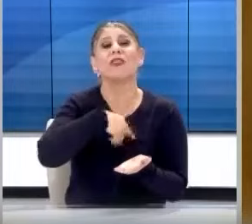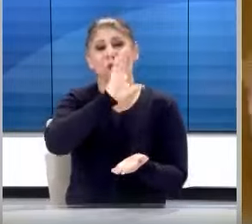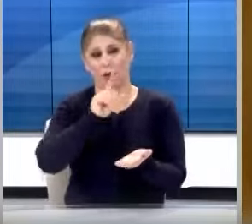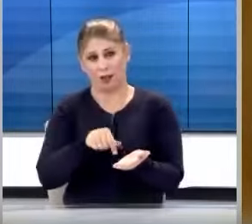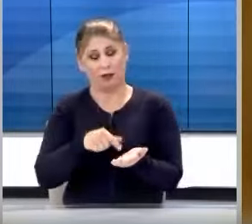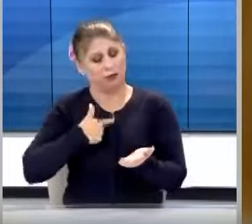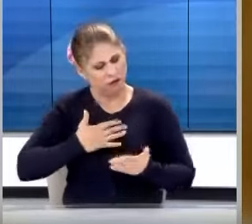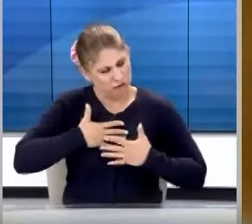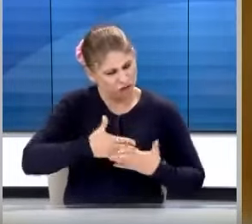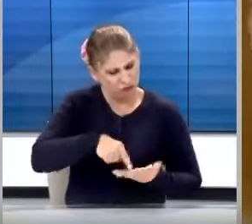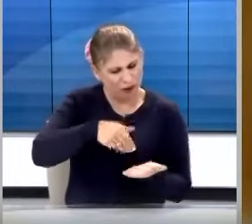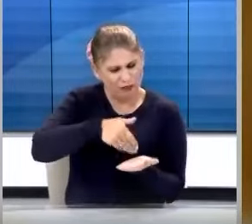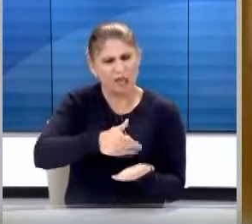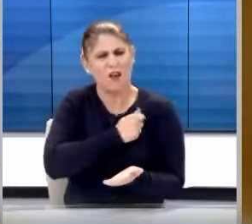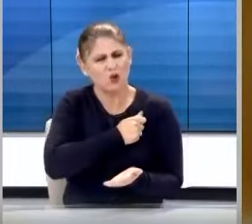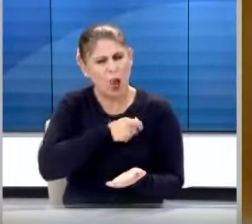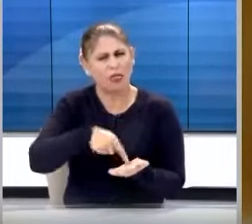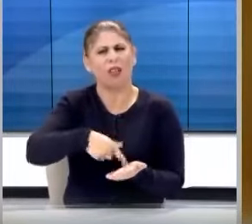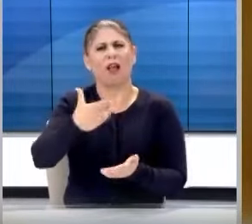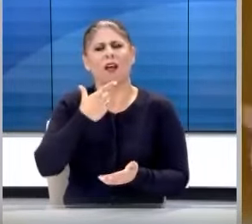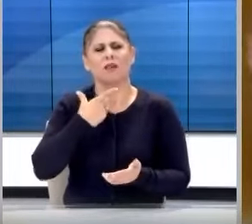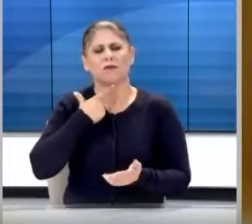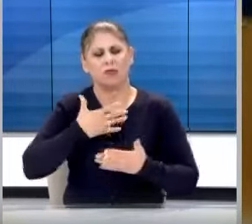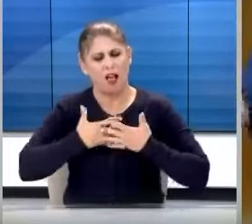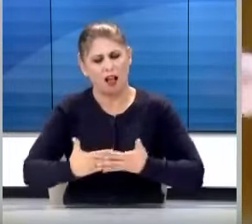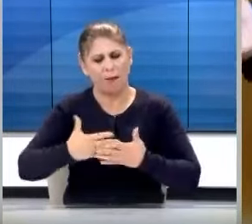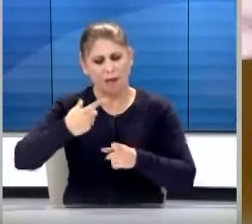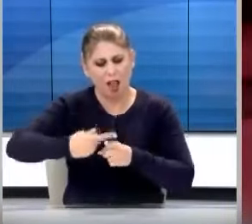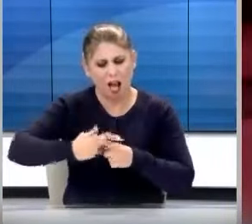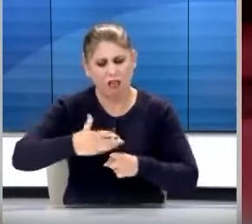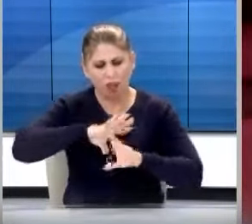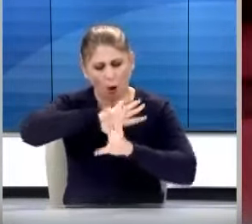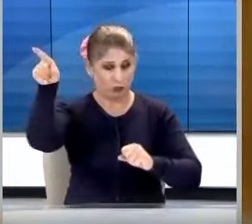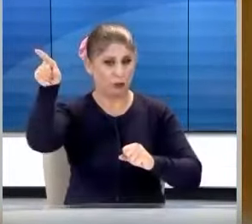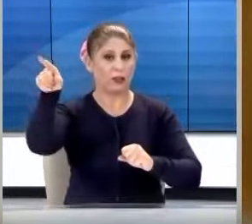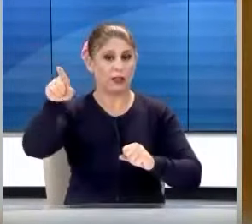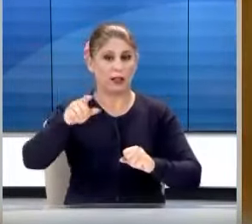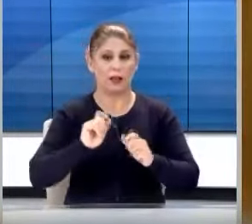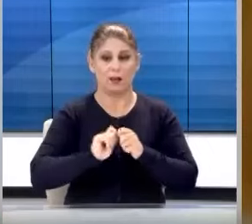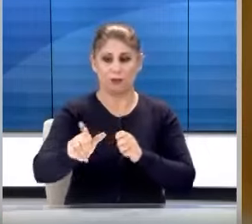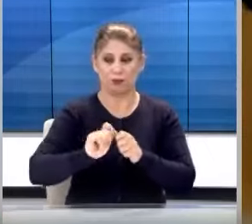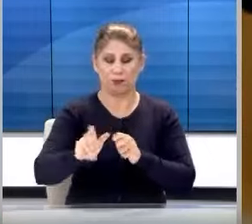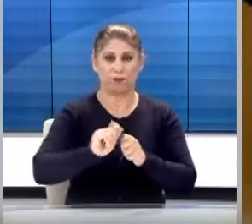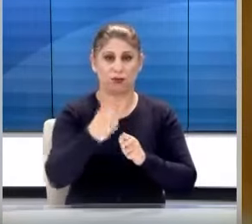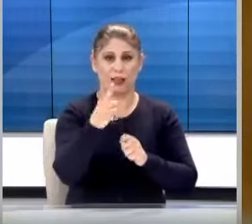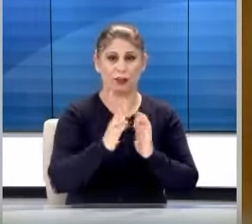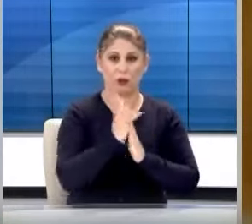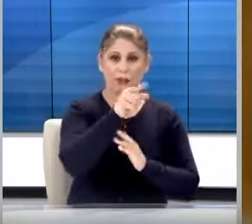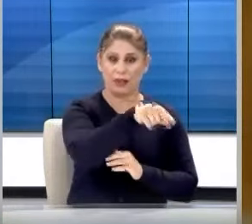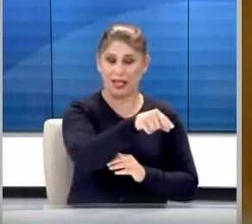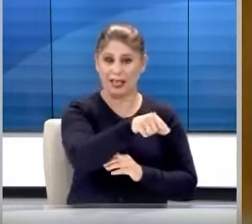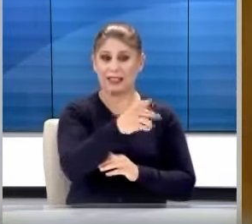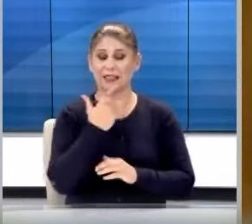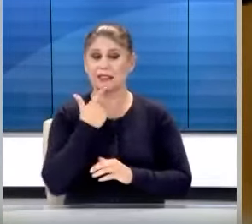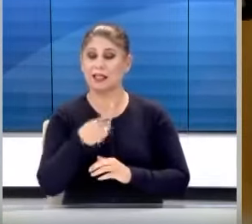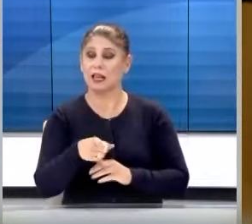προτιμάμε τη φακή, τη φασολάδα, την ελληνική και τον πατριωτισμό τον πραγματικό. Τι να κάνουμε τώρα. Πρέπει κάποια στιγμή εσύ που είσαι ναύαρχος